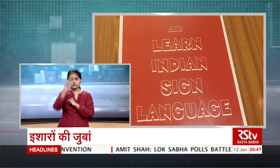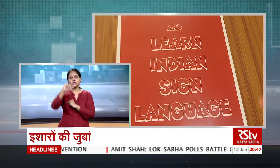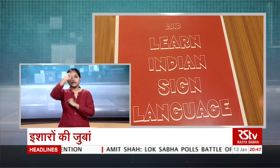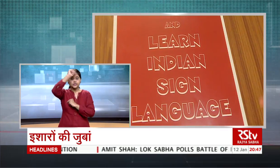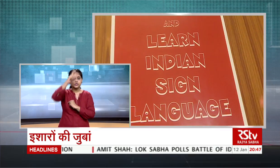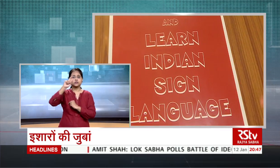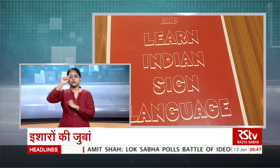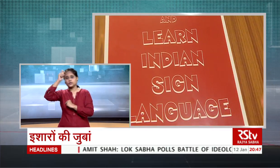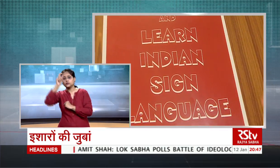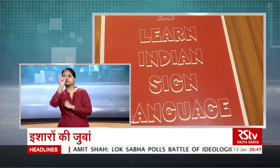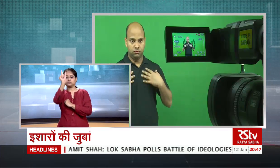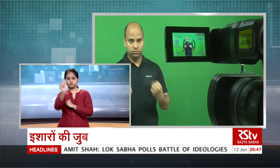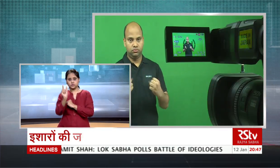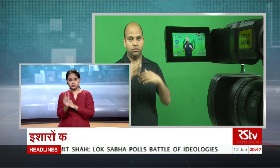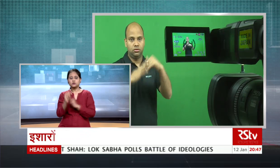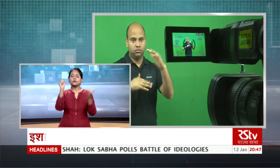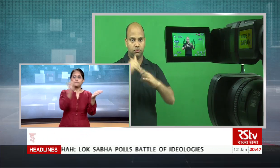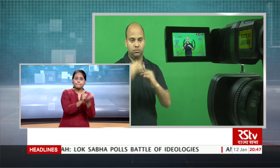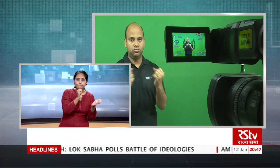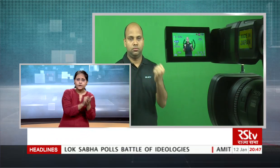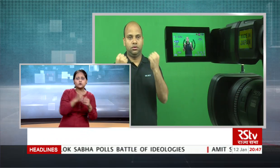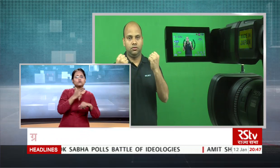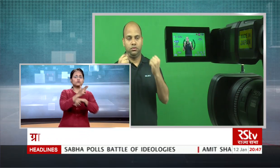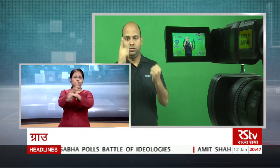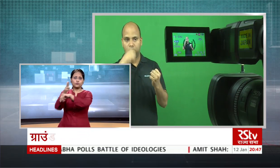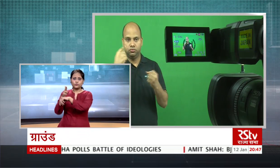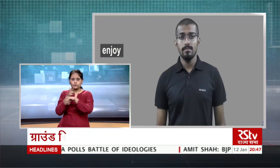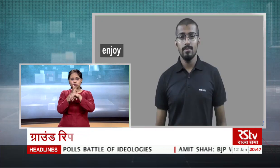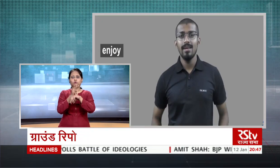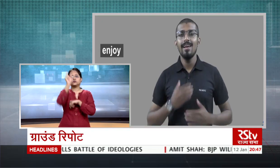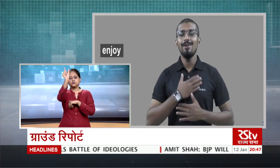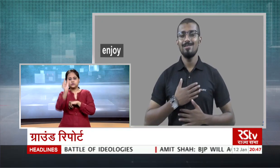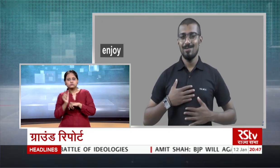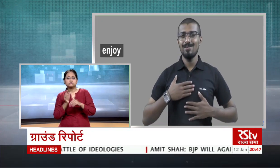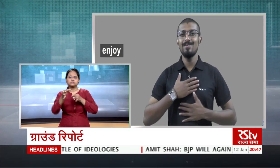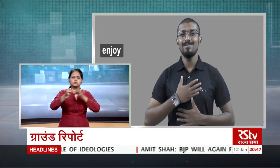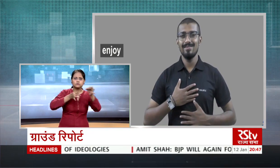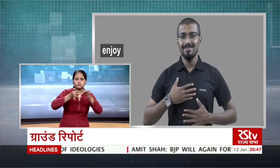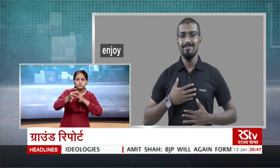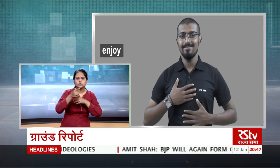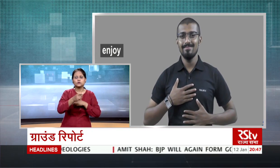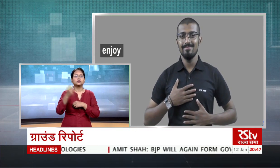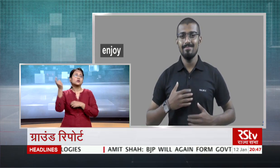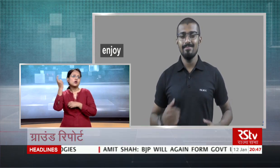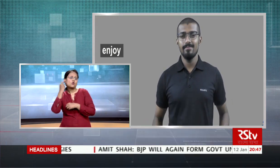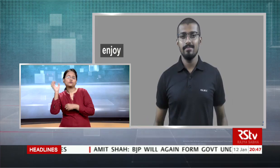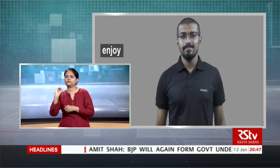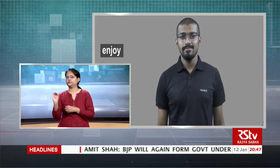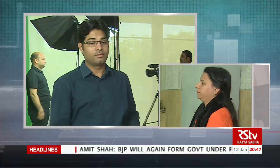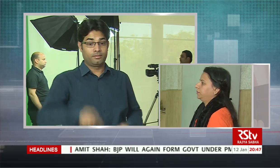हिंदी और अंग्रेजी के शब्द हैं। ये प्रिंट और वीडियो के जरिए शब्दों को समझा रहा है, इसमें ऑडियो नहीं